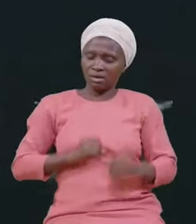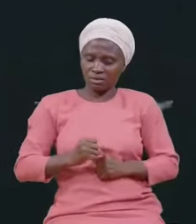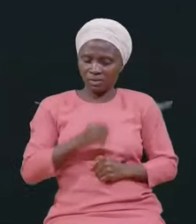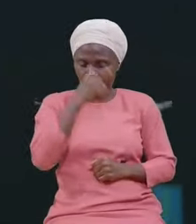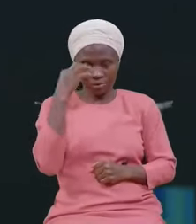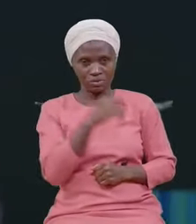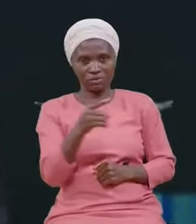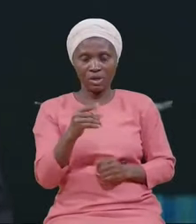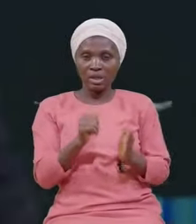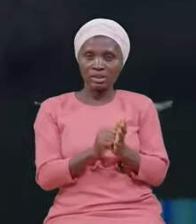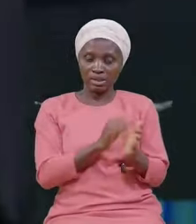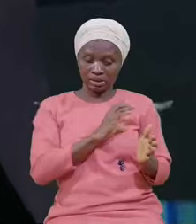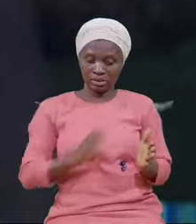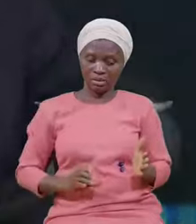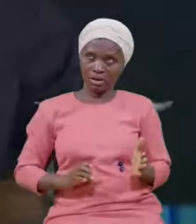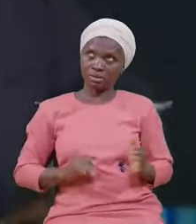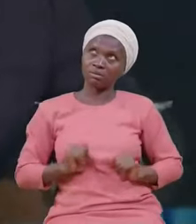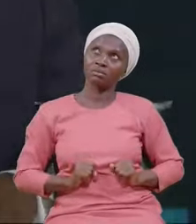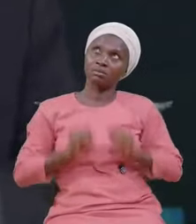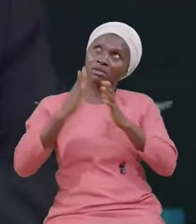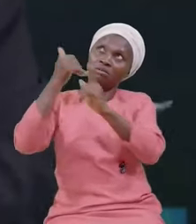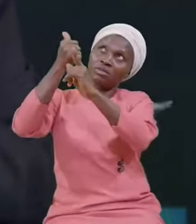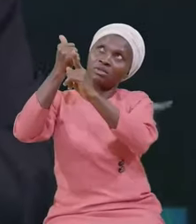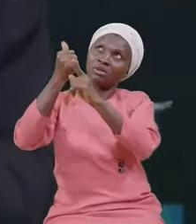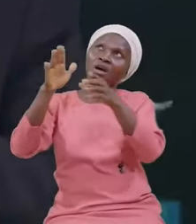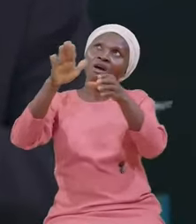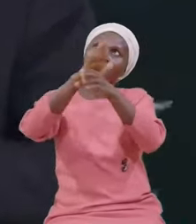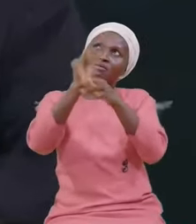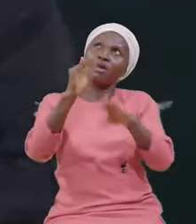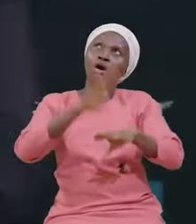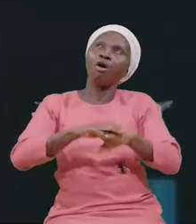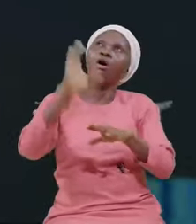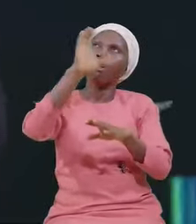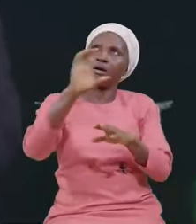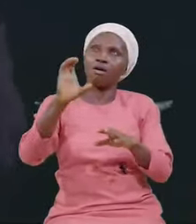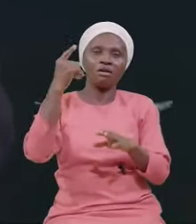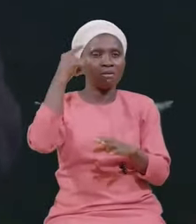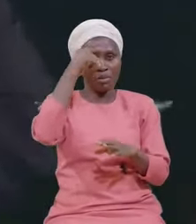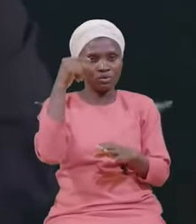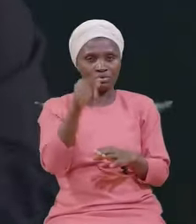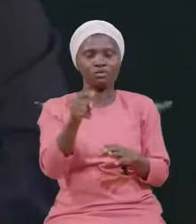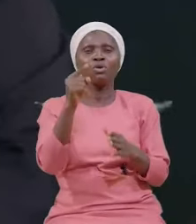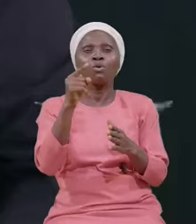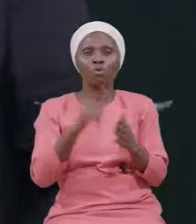s'est livré lui-même pleinement sur la croix du calvaire. Quelle est la conclusion?